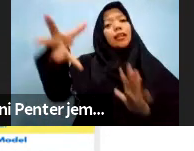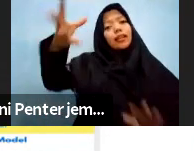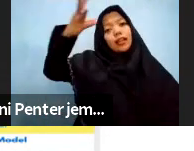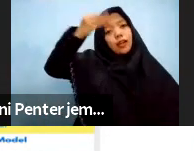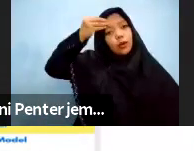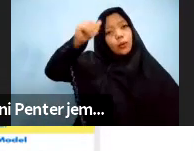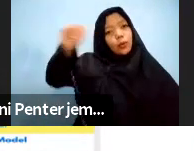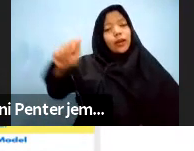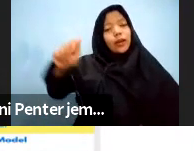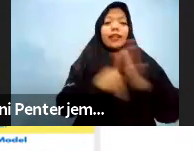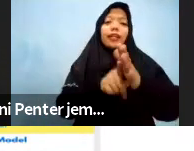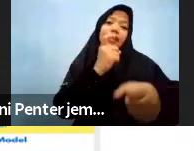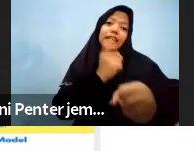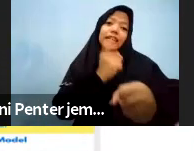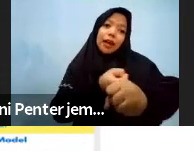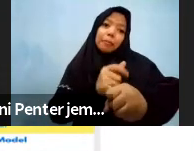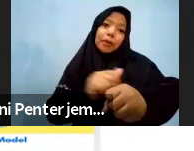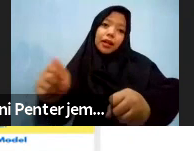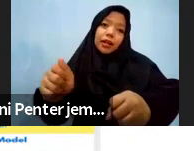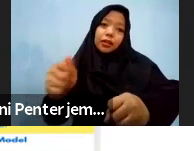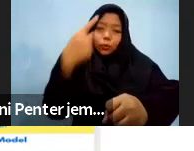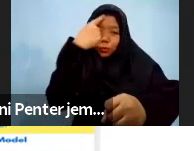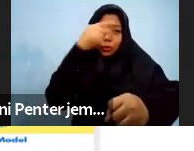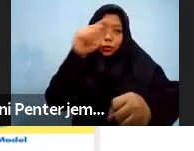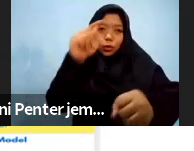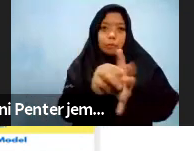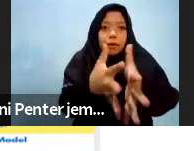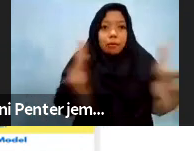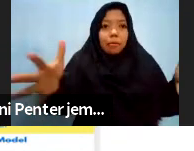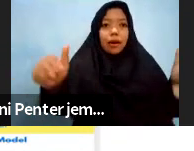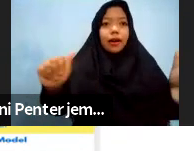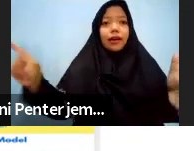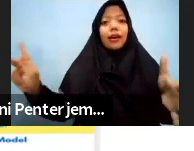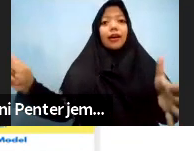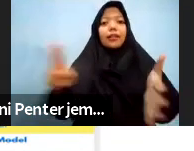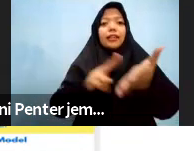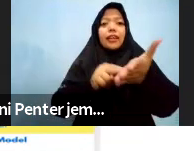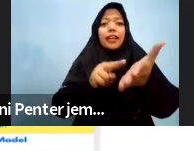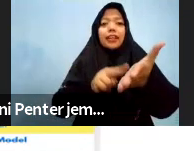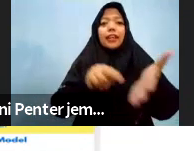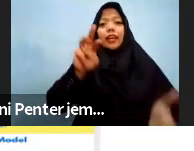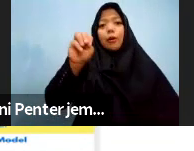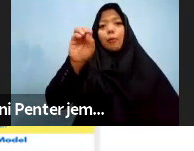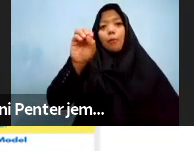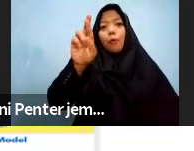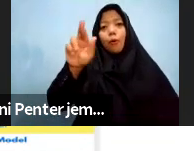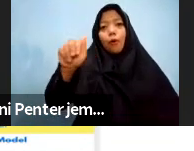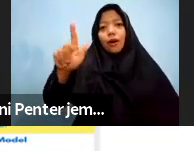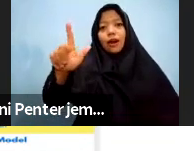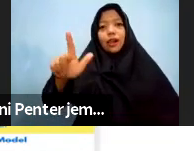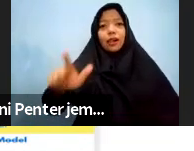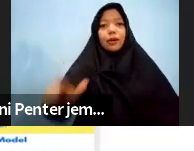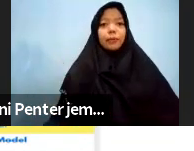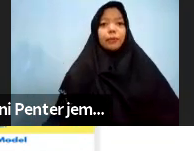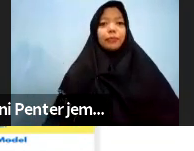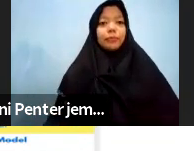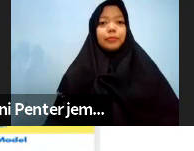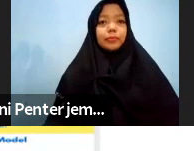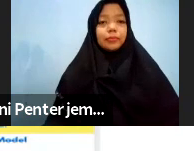agama dan moral ini banyak terkandung didalam matahari ini jadi di sini